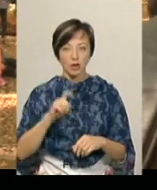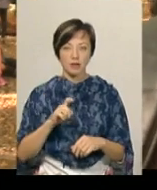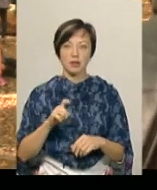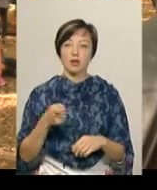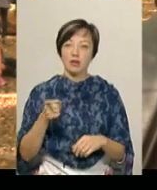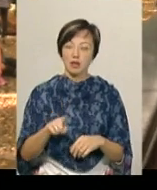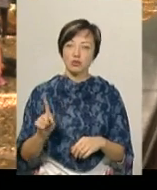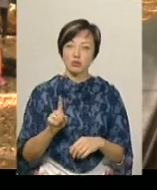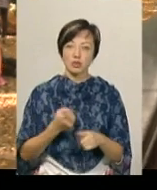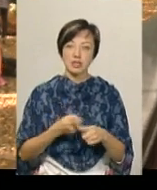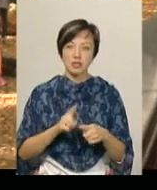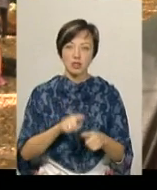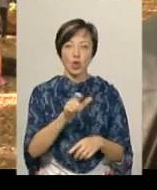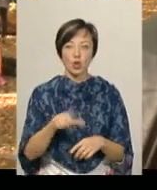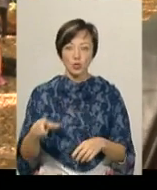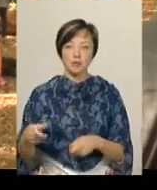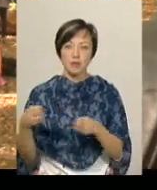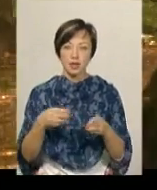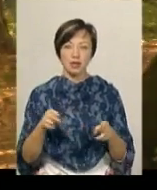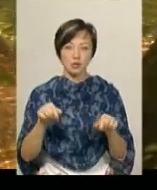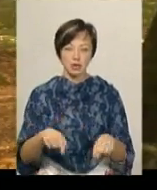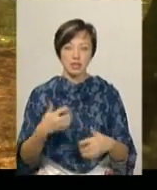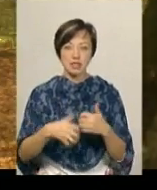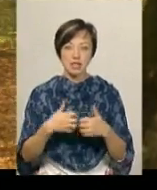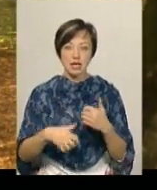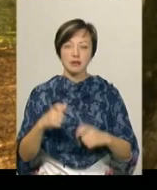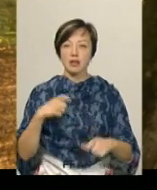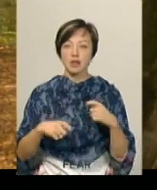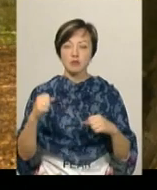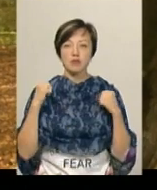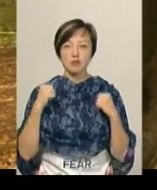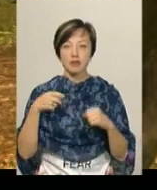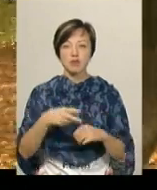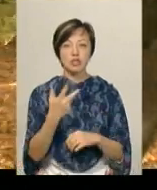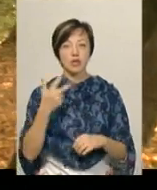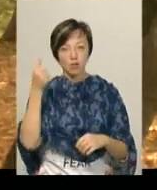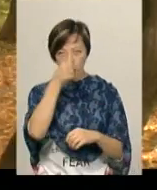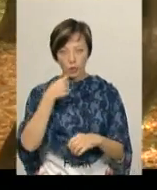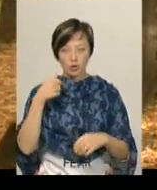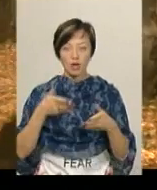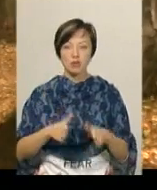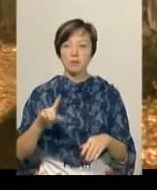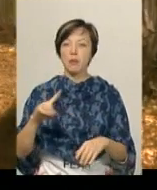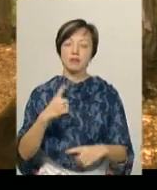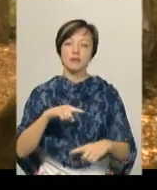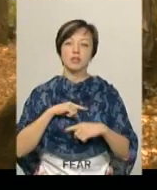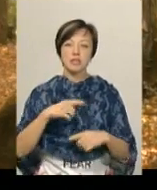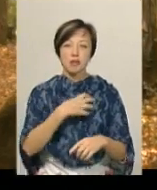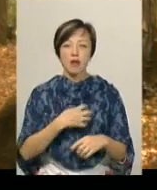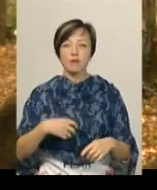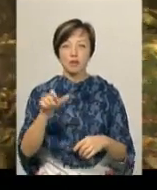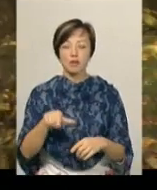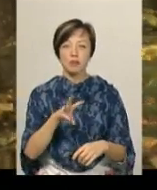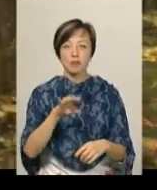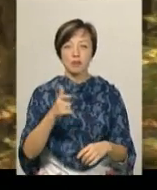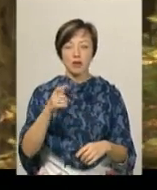Так що і ці люди приїхали сюди. Серед кадетів, спортсменів 2003 року народження, першим фінішував славутчанин Антон